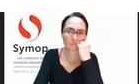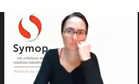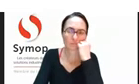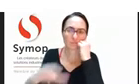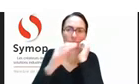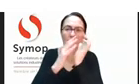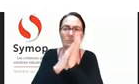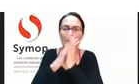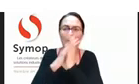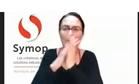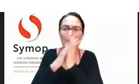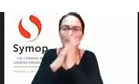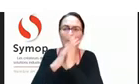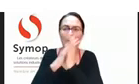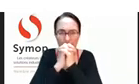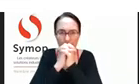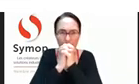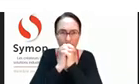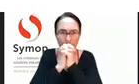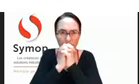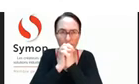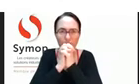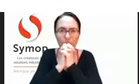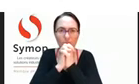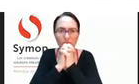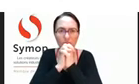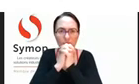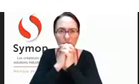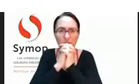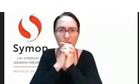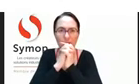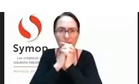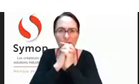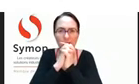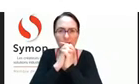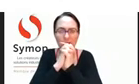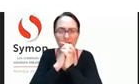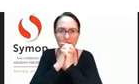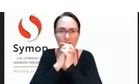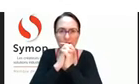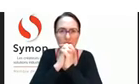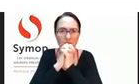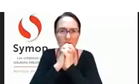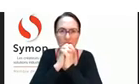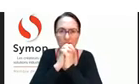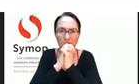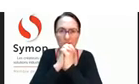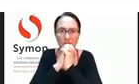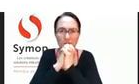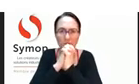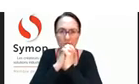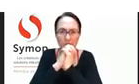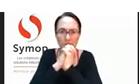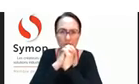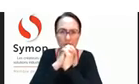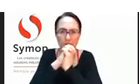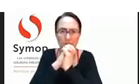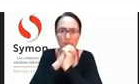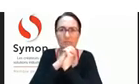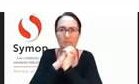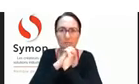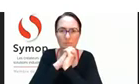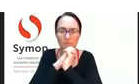suivante, s'il vous plaît, voilà, pour aller plus vite, en fait, parce que Aliment est un expert dans le design et la construction des